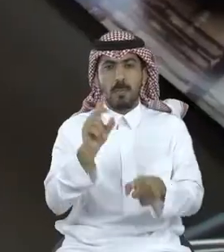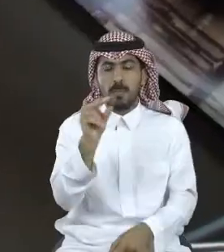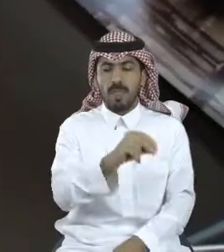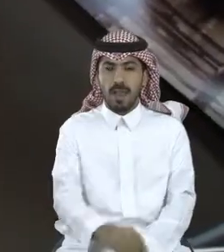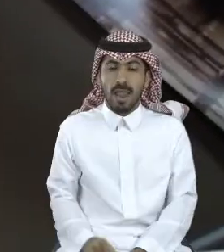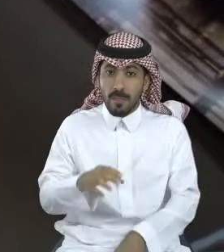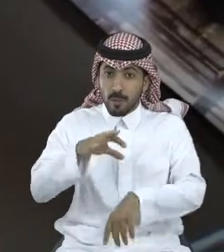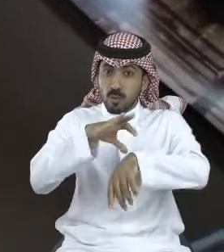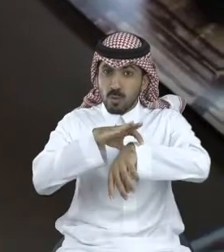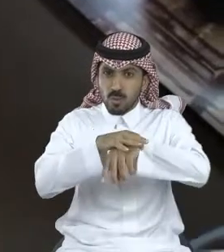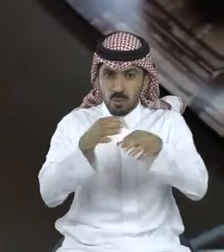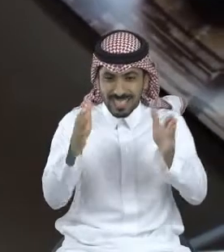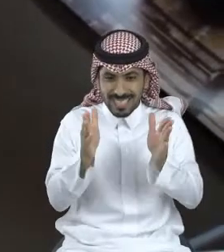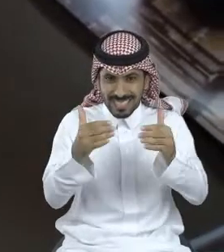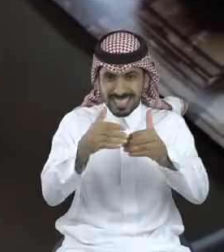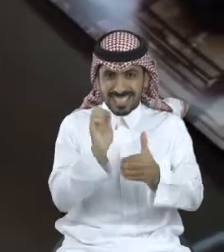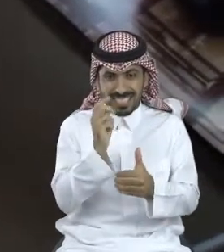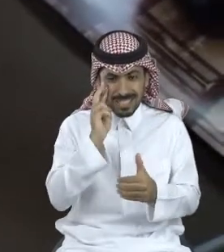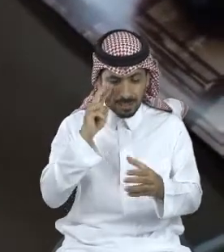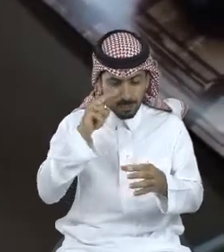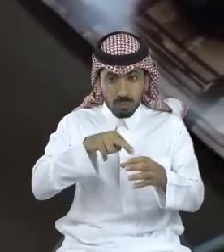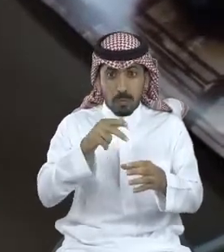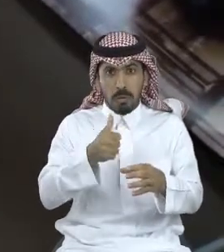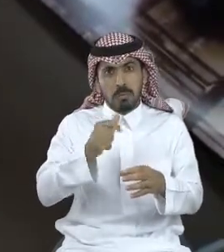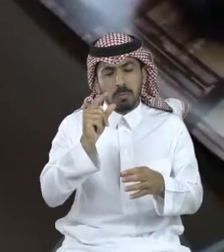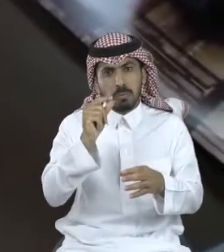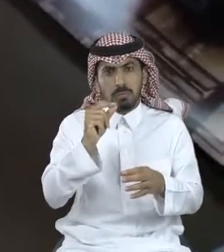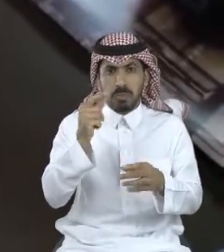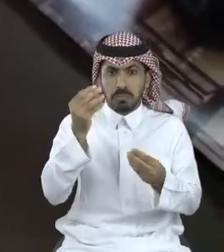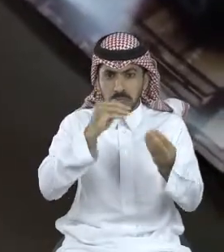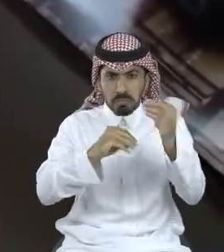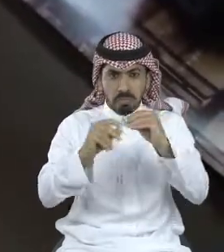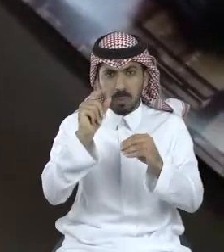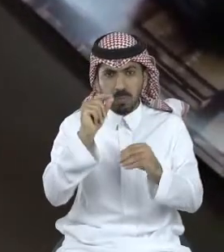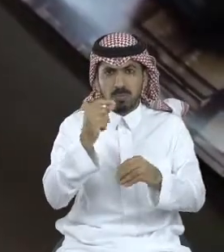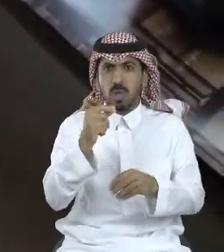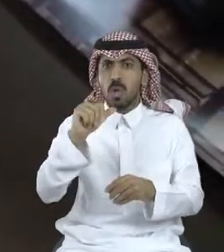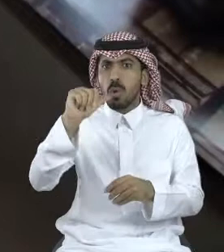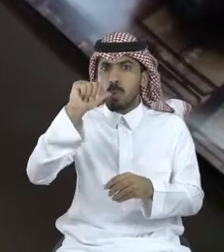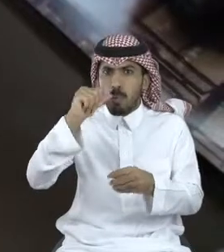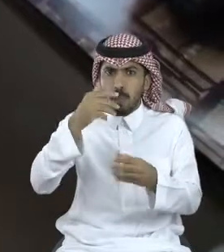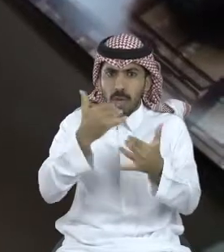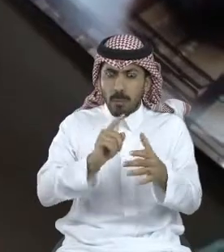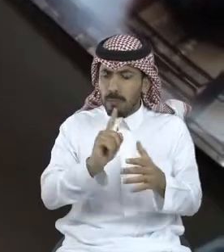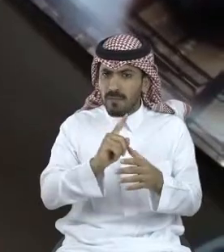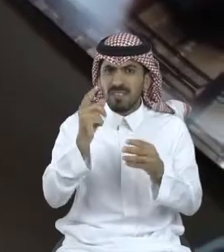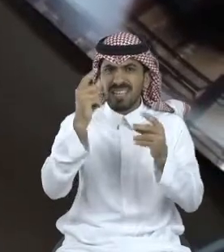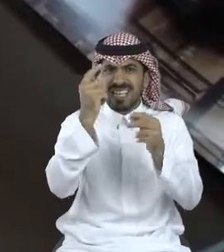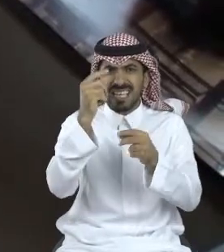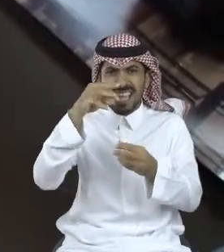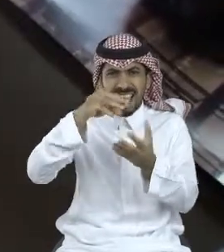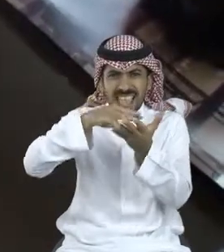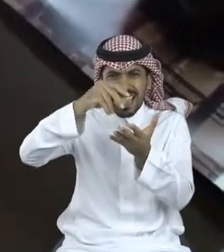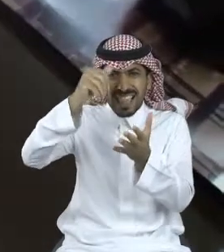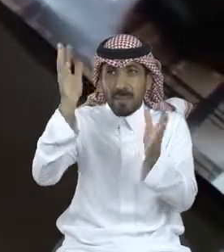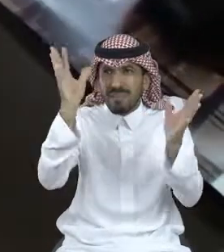نشوف السوارة نفسها العلبة حقتها يعطيك بعض الأشياء، الميزات أنها ترى هي بلوتوث ونفسي، وعندكم مقاومة للموية والغبار، وبرضه عندكم منها عن طريق الـ